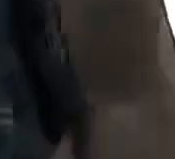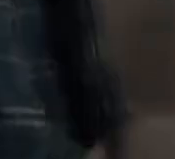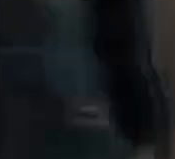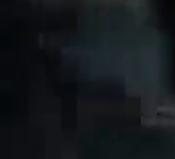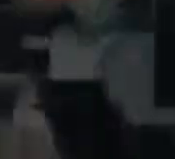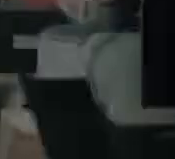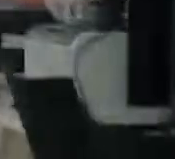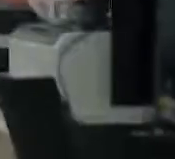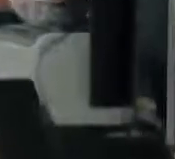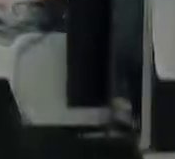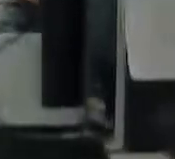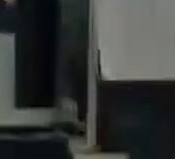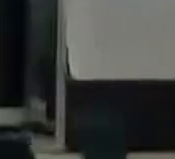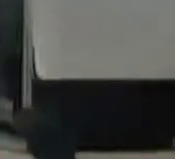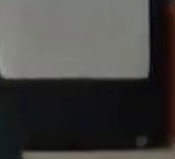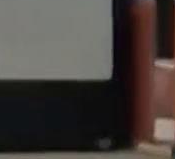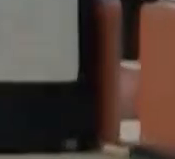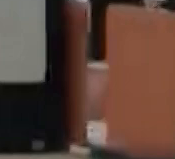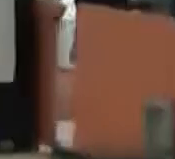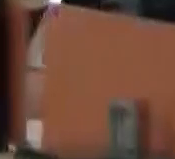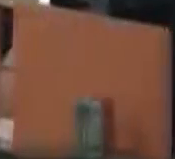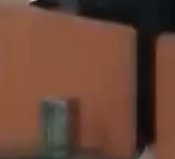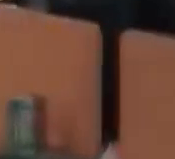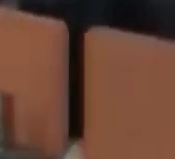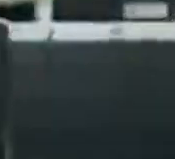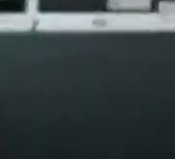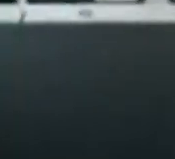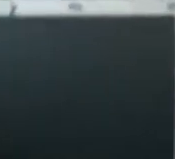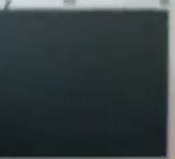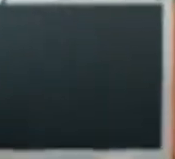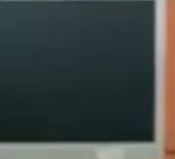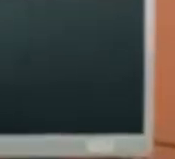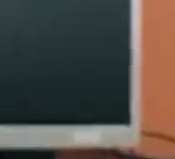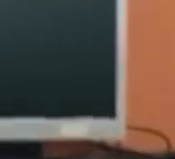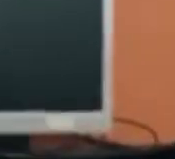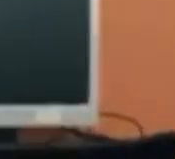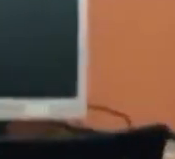Sebuah fakta, COVID-19 telah membatasi ruang kita.